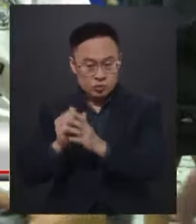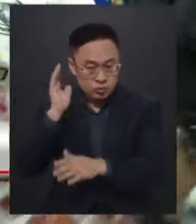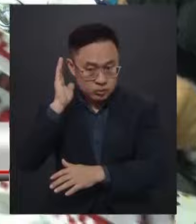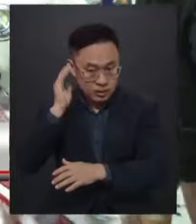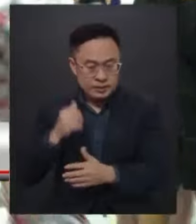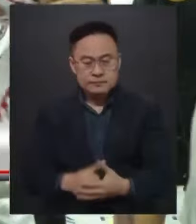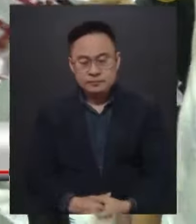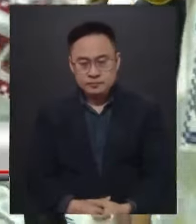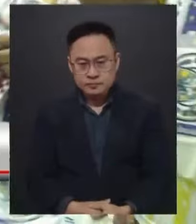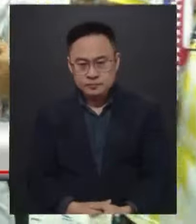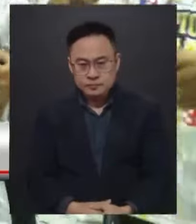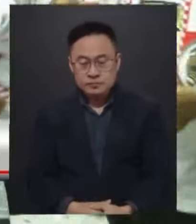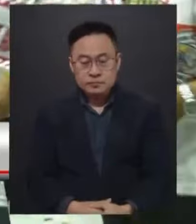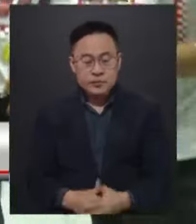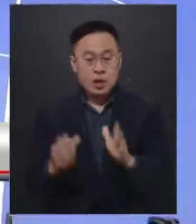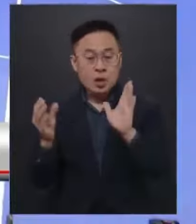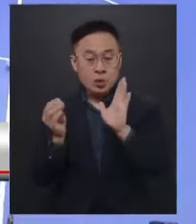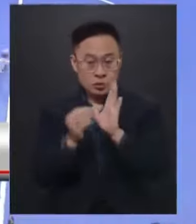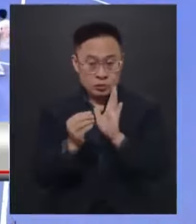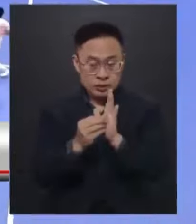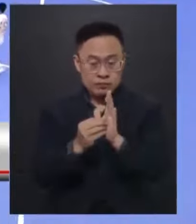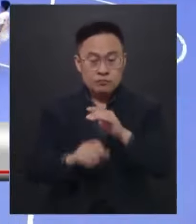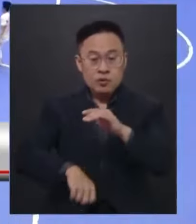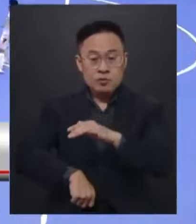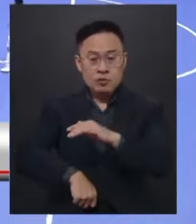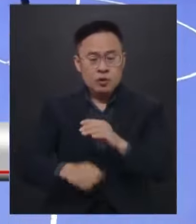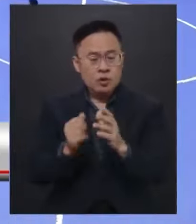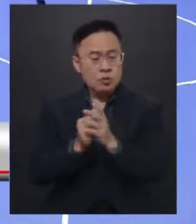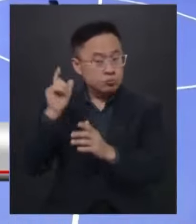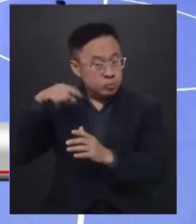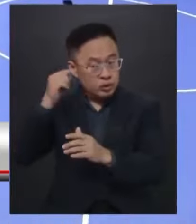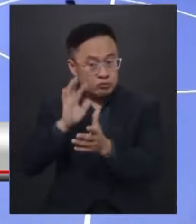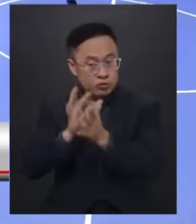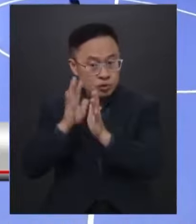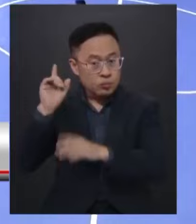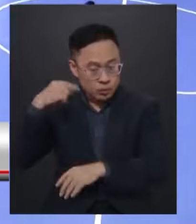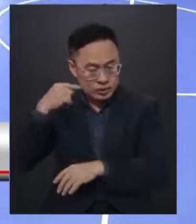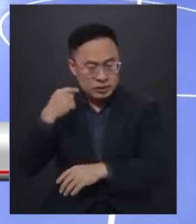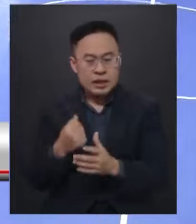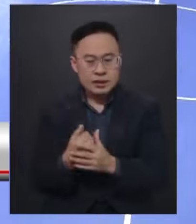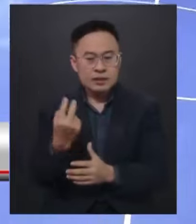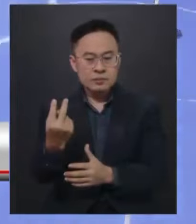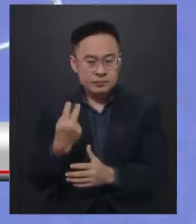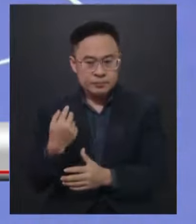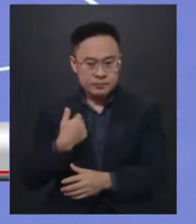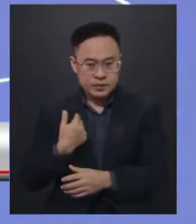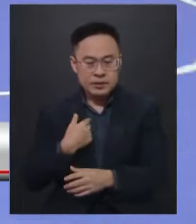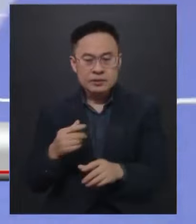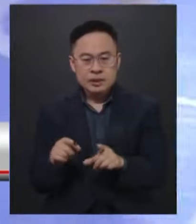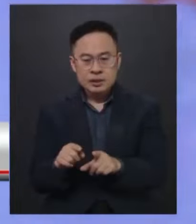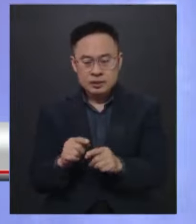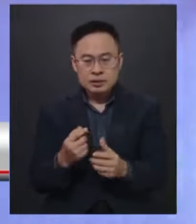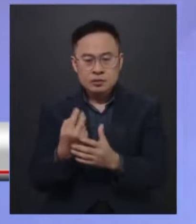ะส่วนกรุงเทพมหานคร FC แชมป์ฟุตซอลลีกหญิงค่ะก็ได้เป็นตัวแทนสโมสรฟุตซอลหญิ